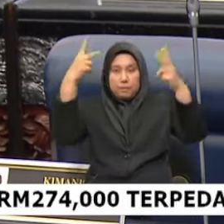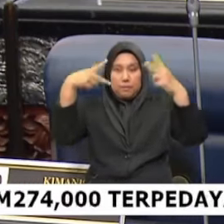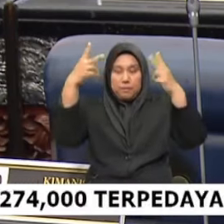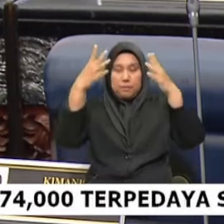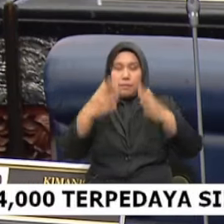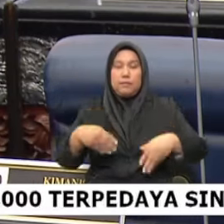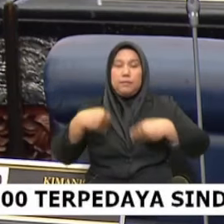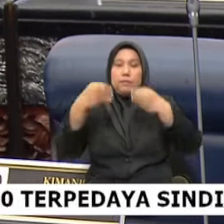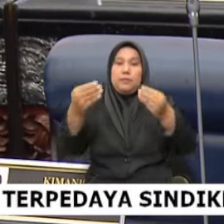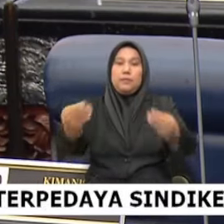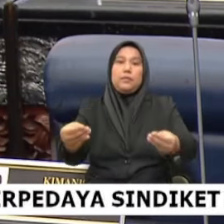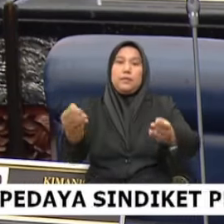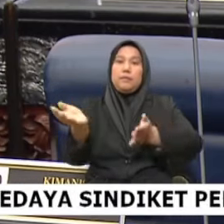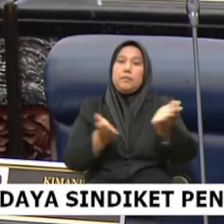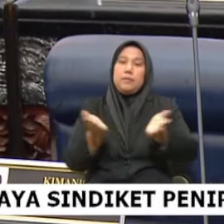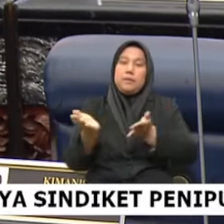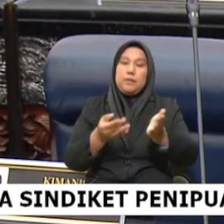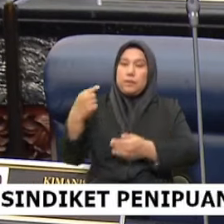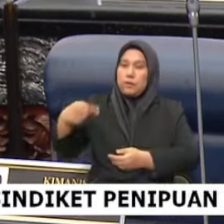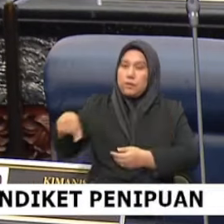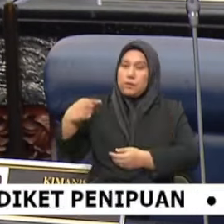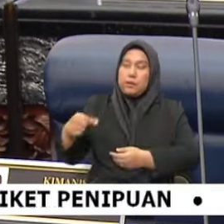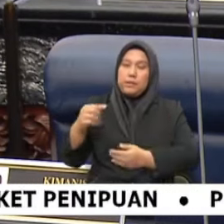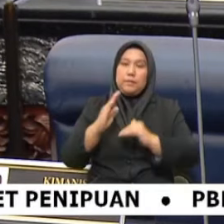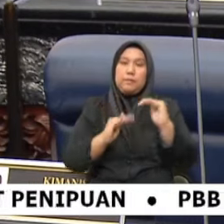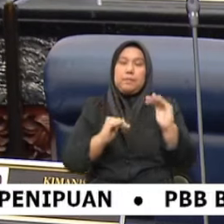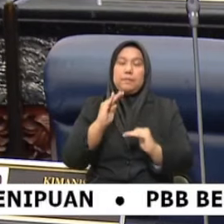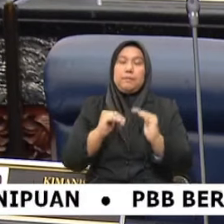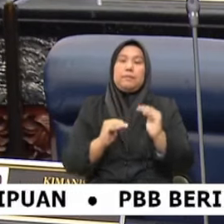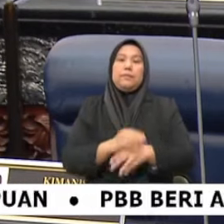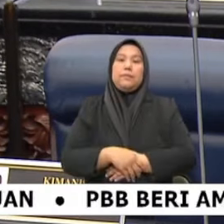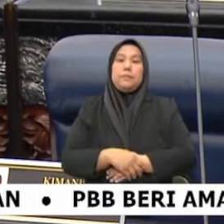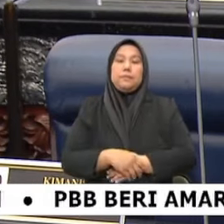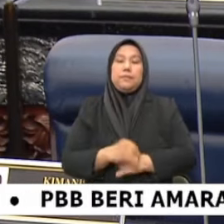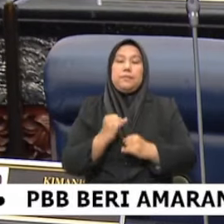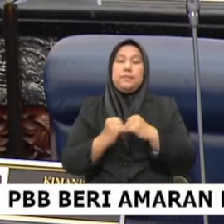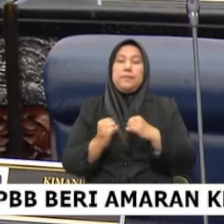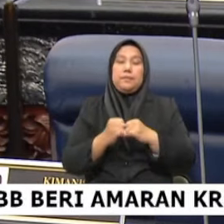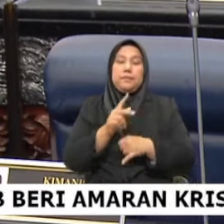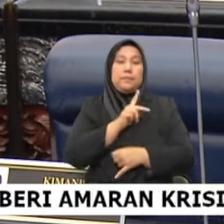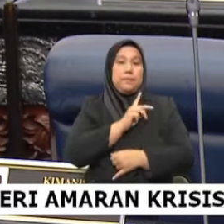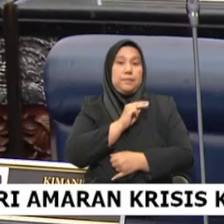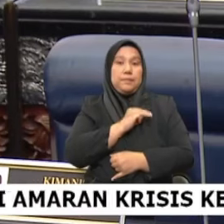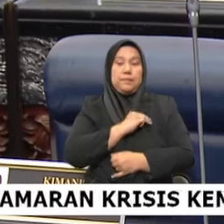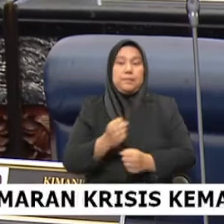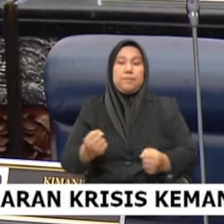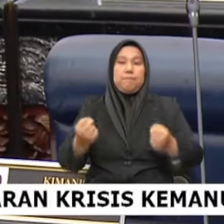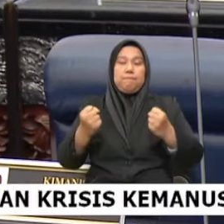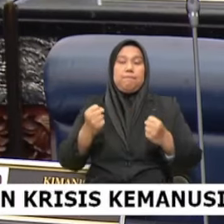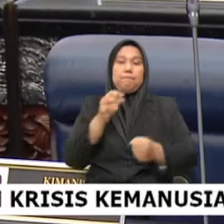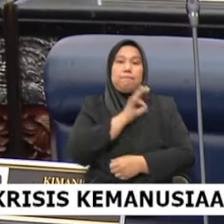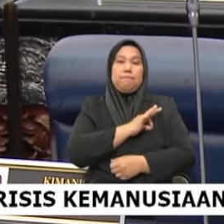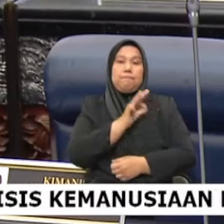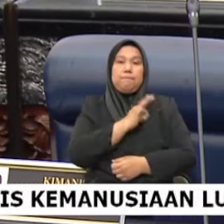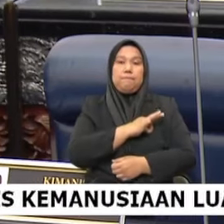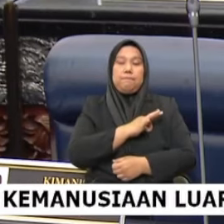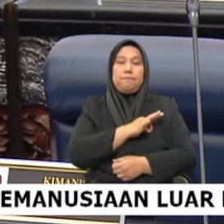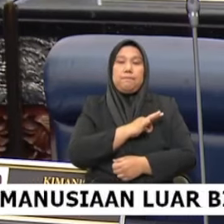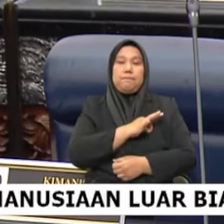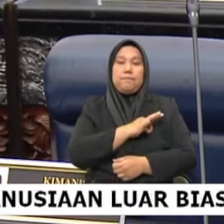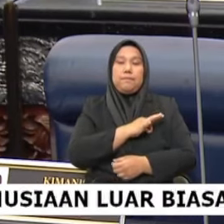memberikan perkhidmatan yang berkualiti dan mesra. Akhir sekali, selain itu, kementerian ini akan memanfaatkan